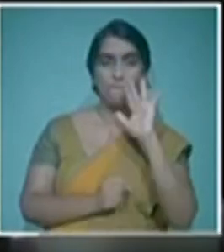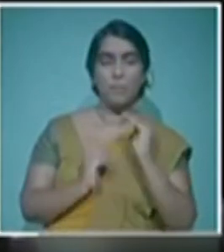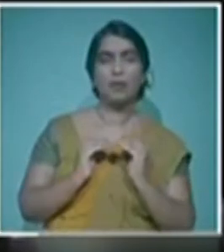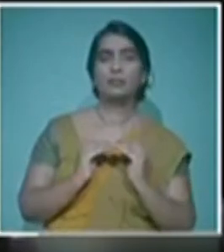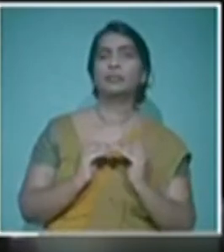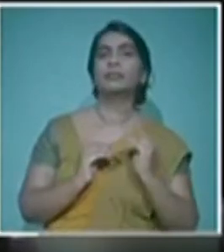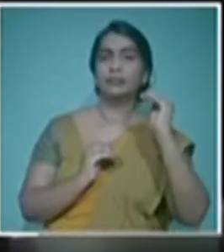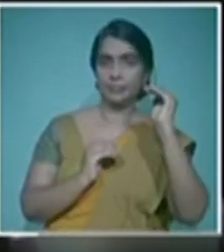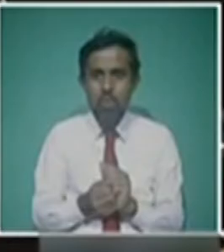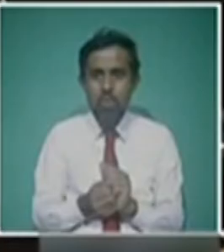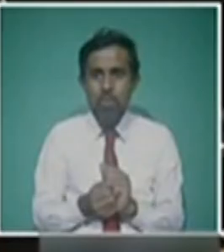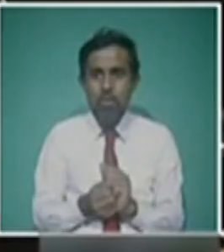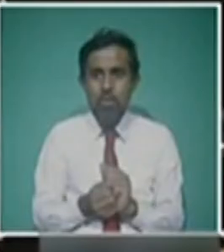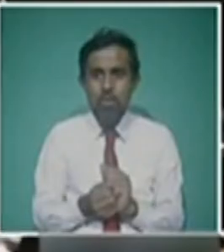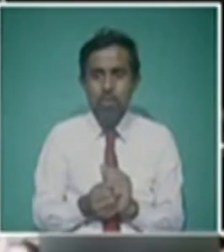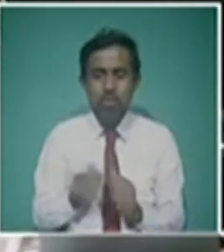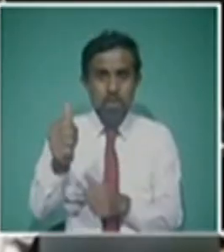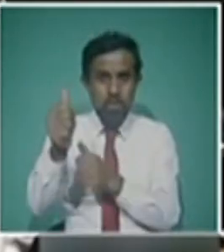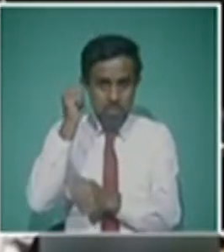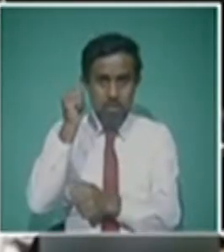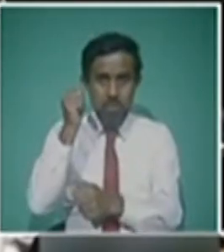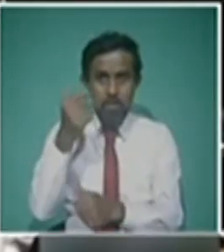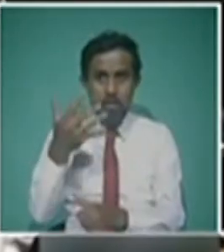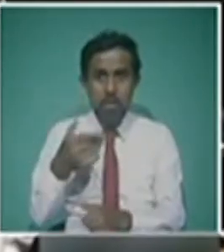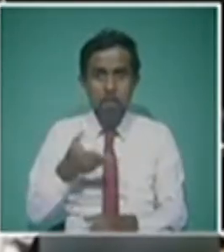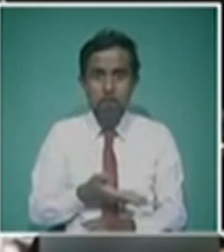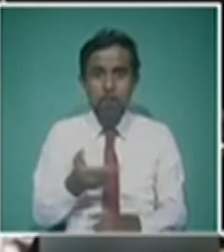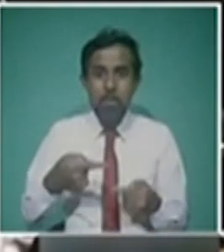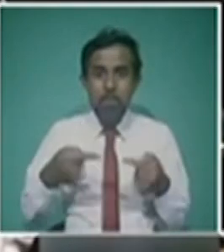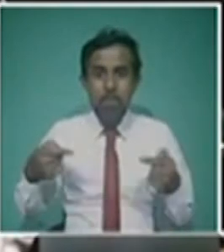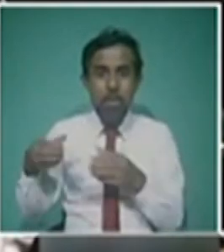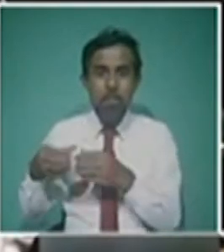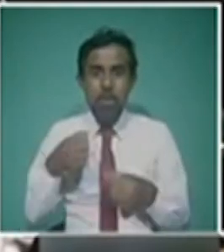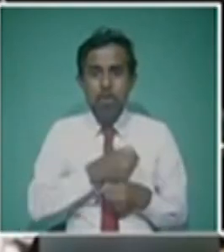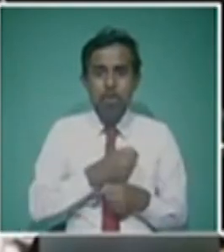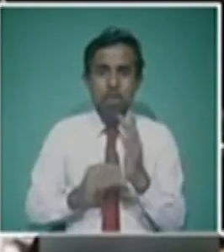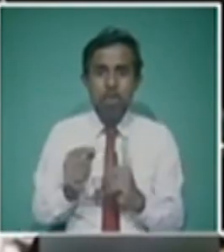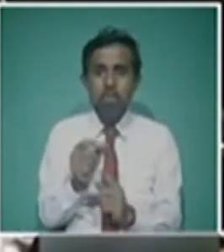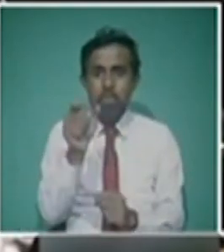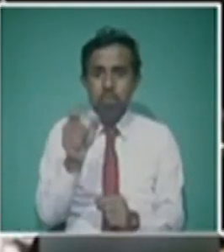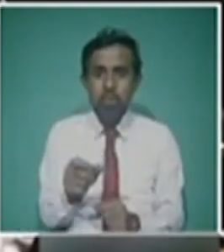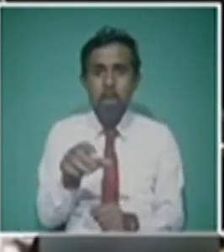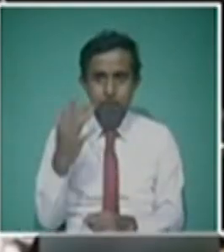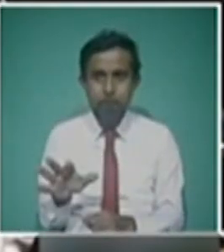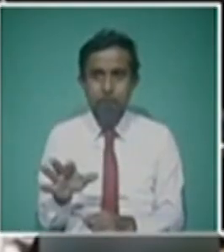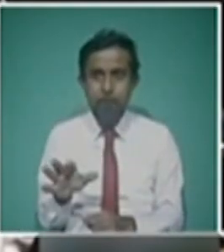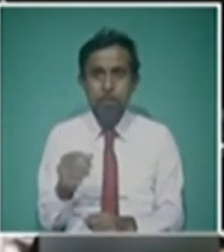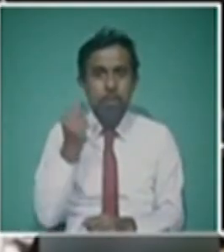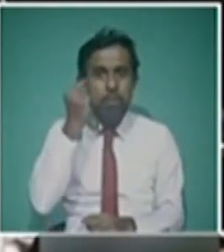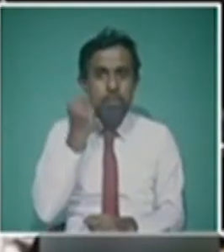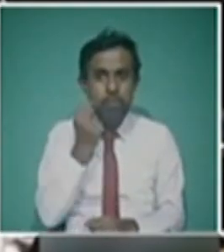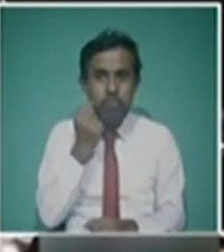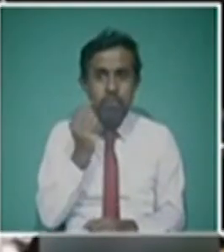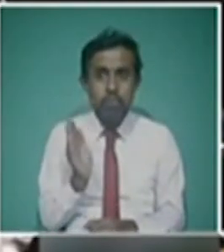දක්වා වැඩි කරන්නට. මට අහන්න එකයි, මේක ඉන්නේ විපක්ෂය සහ ආණ්ඩු පක්ෂයේ මන්ත්‍රීවරු පිළිගත්ත